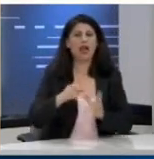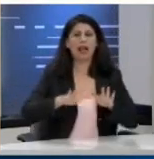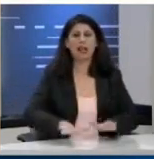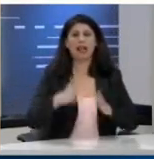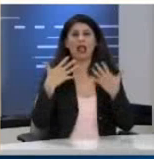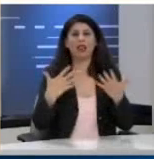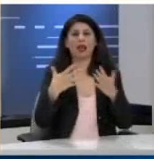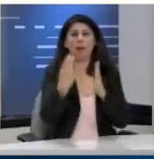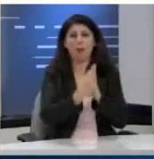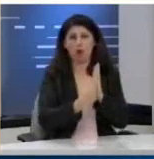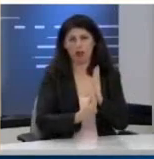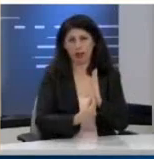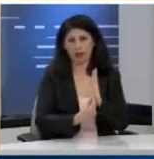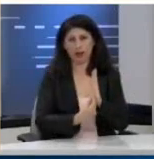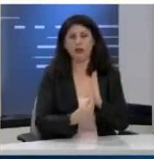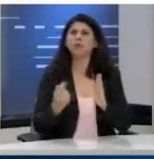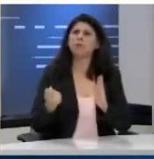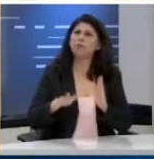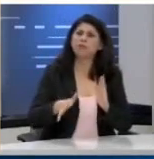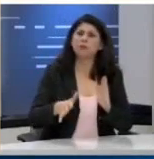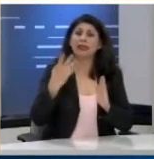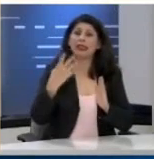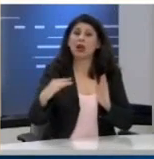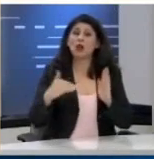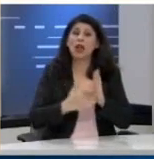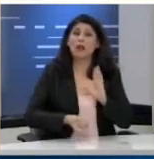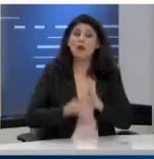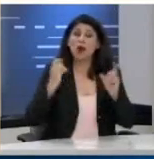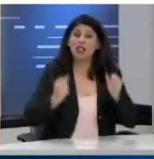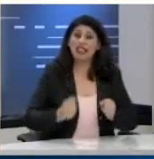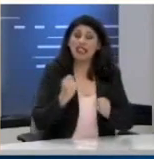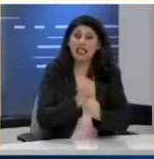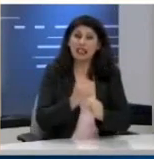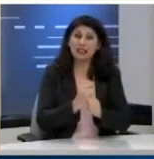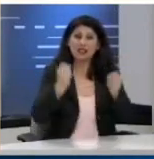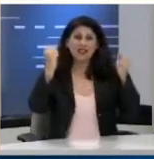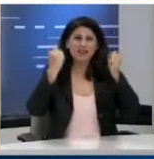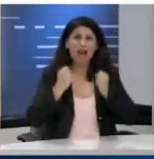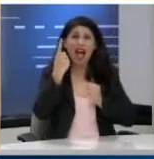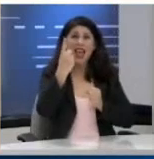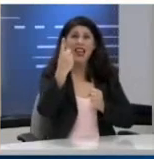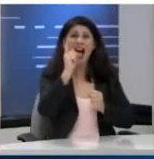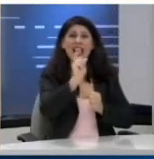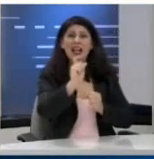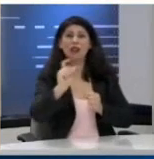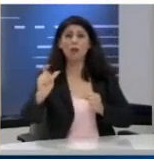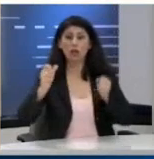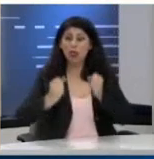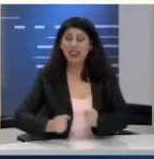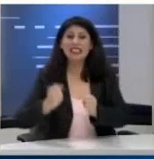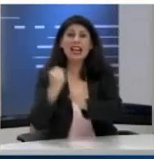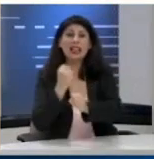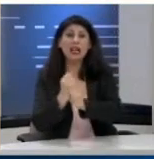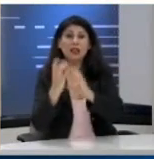μονάδες, ότι έχουν γίνει κοντά στις 400.000 νέες θέσεις εργασίας, ενώ χάθηκε 1.000.000 θέσεις στην περίοδο 10-14,